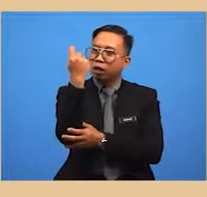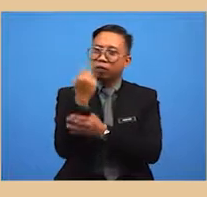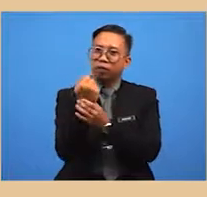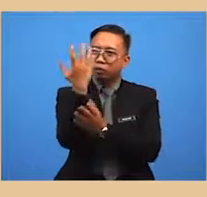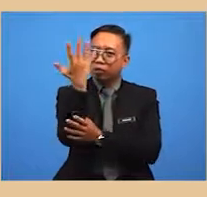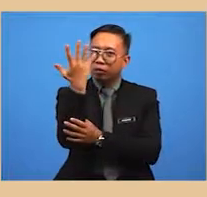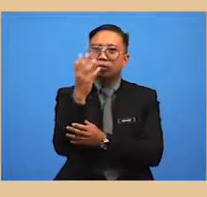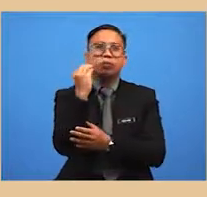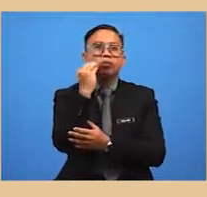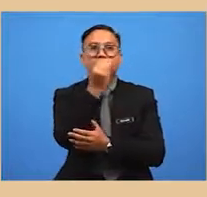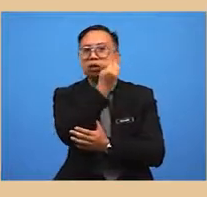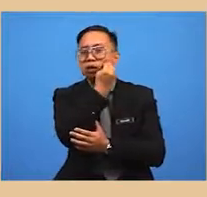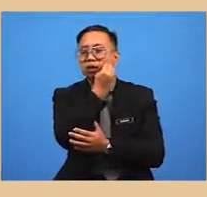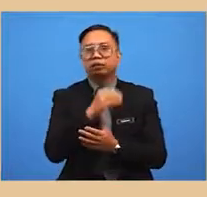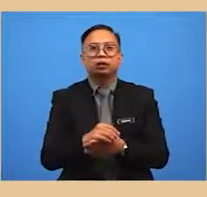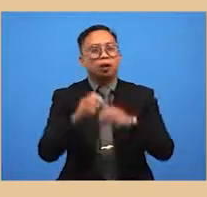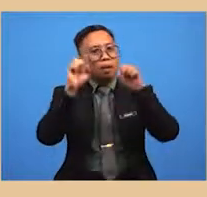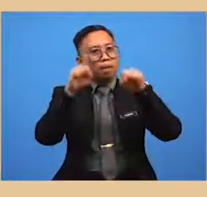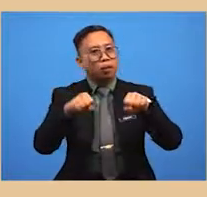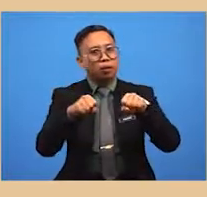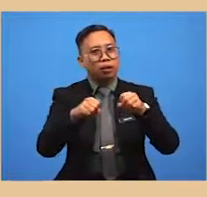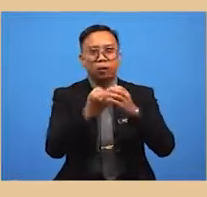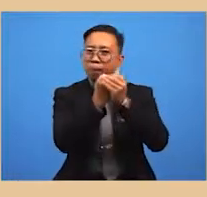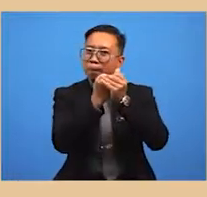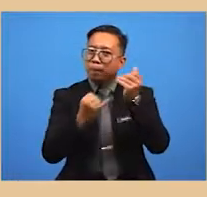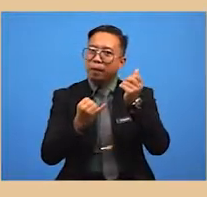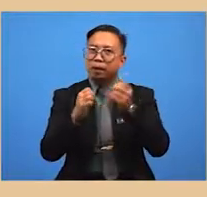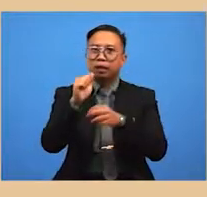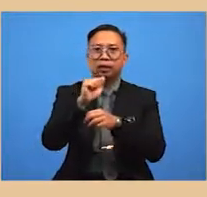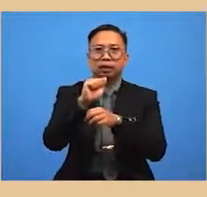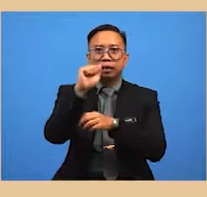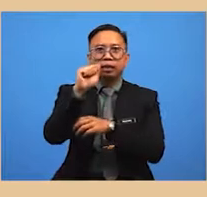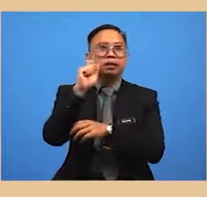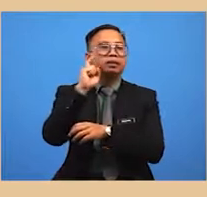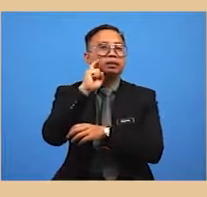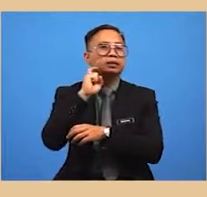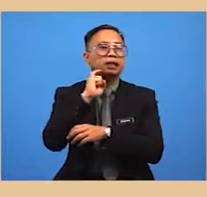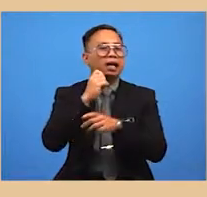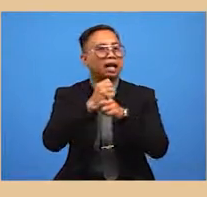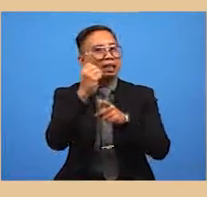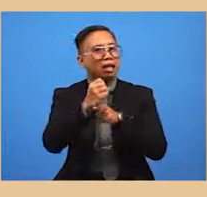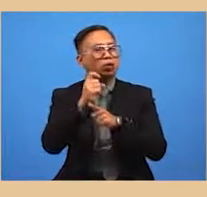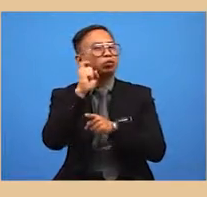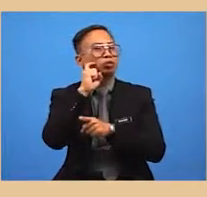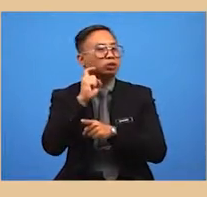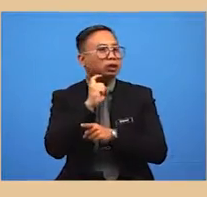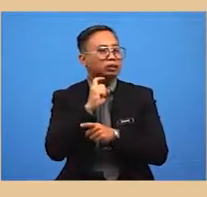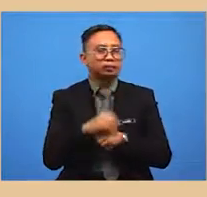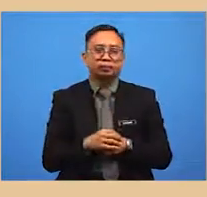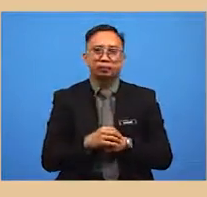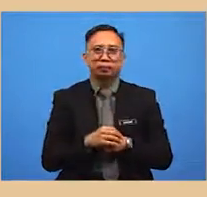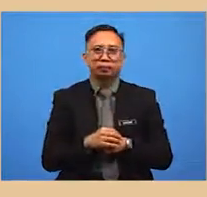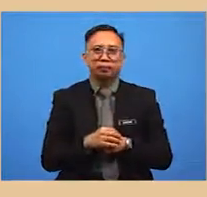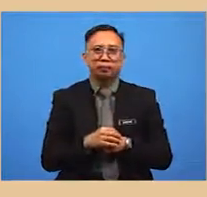ataupun angiosperma boleh membiak secara aseks atau seks. Pembiakan